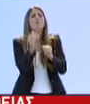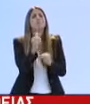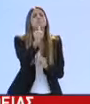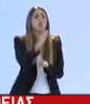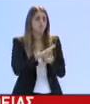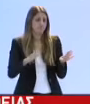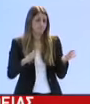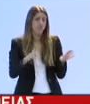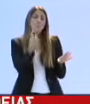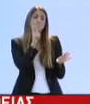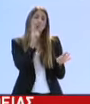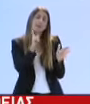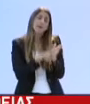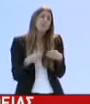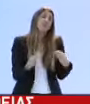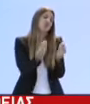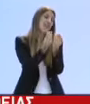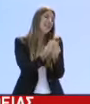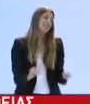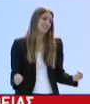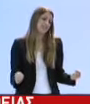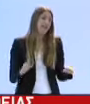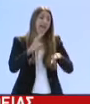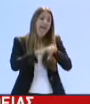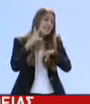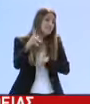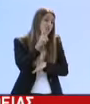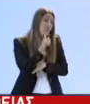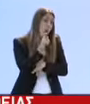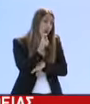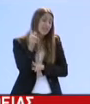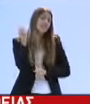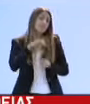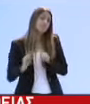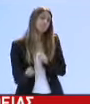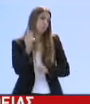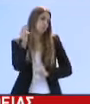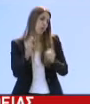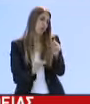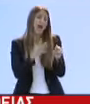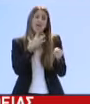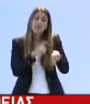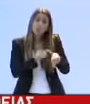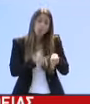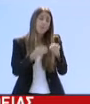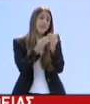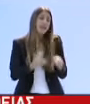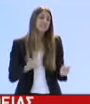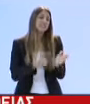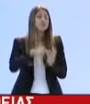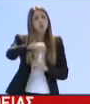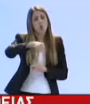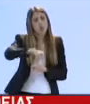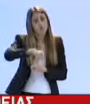πολιτική θα μπορέσει να το λύσει. Γι' αυτό και η αποστολή μας, η κεντρική αποστολή της Νέας Δημοκρατίας είναι να επαναφέρουμε